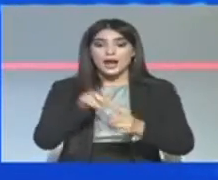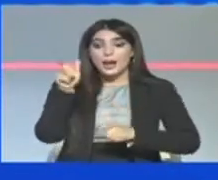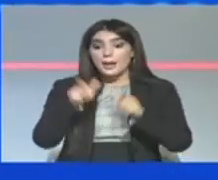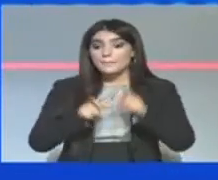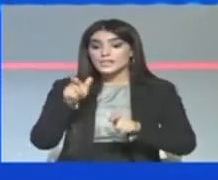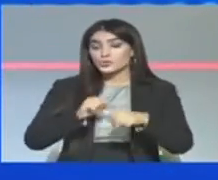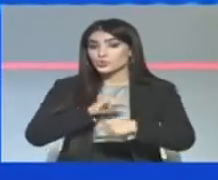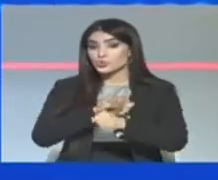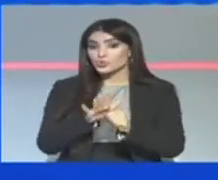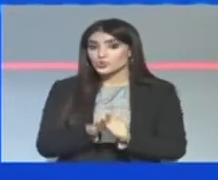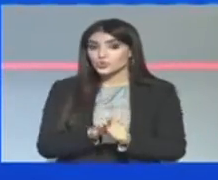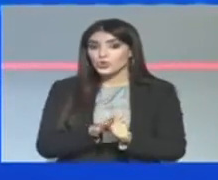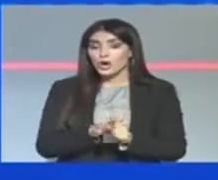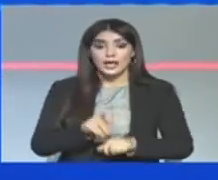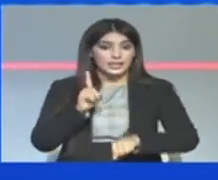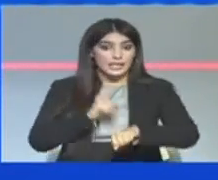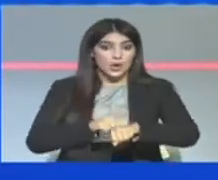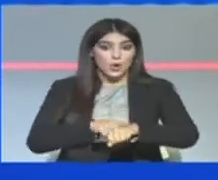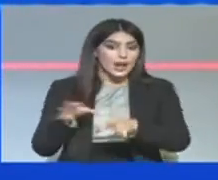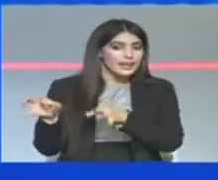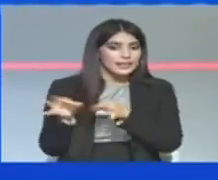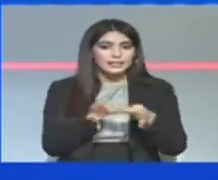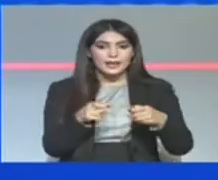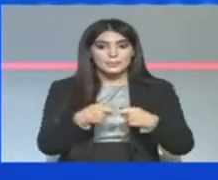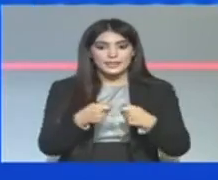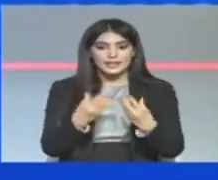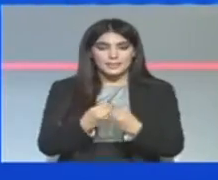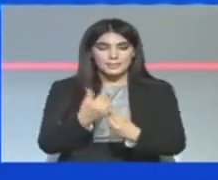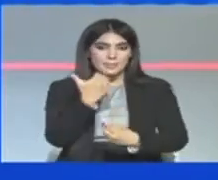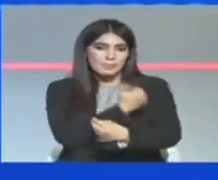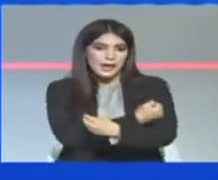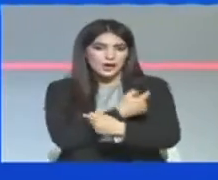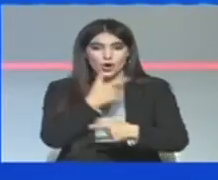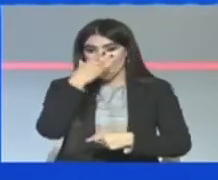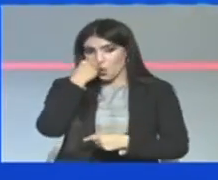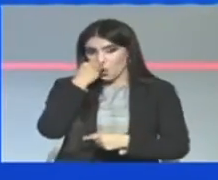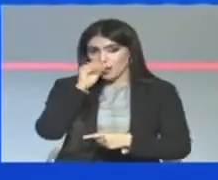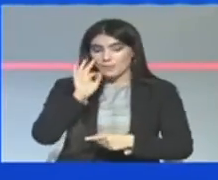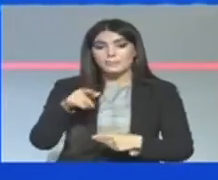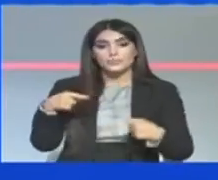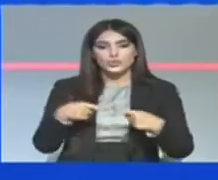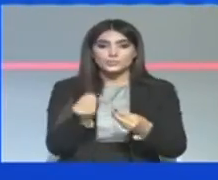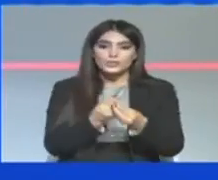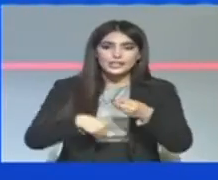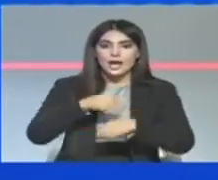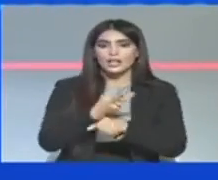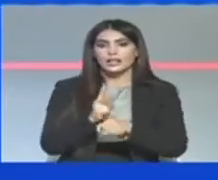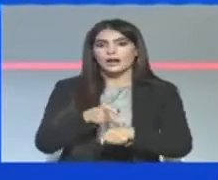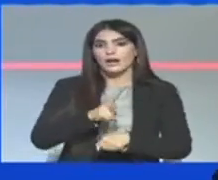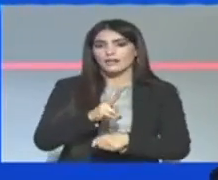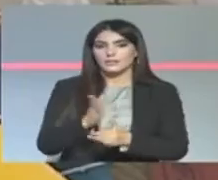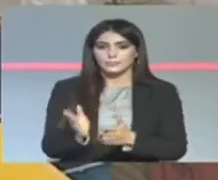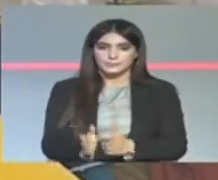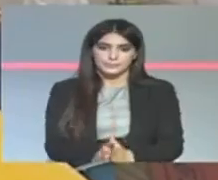بالوباء عن التوقيت المناسب لاجراء تلقيح النزله الوافده حتى لا تحصل مضاعفات